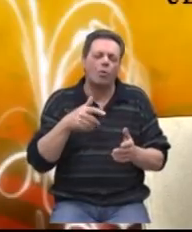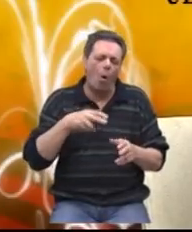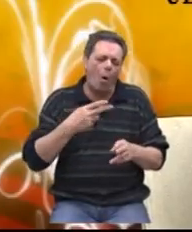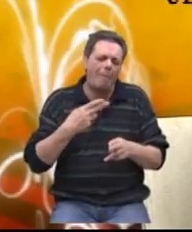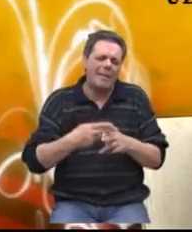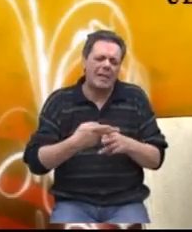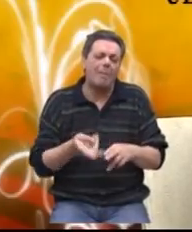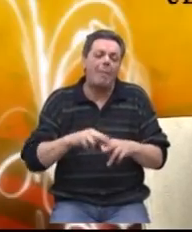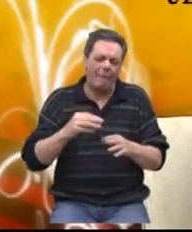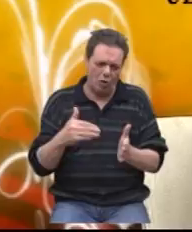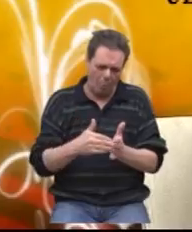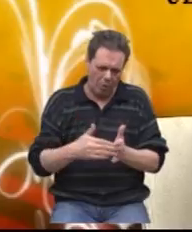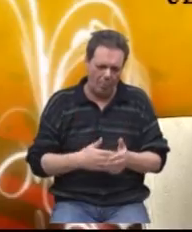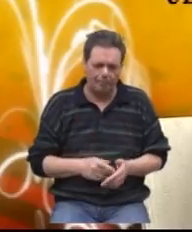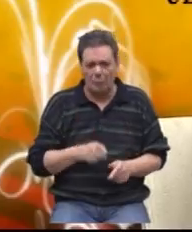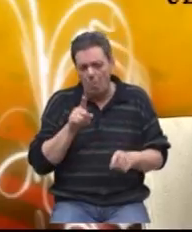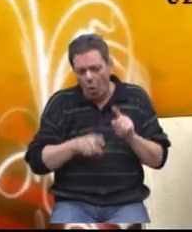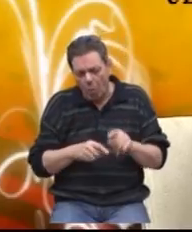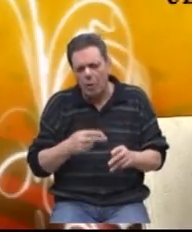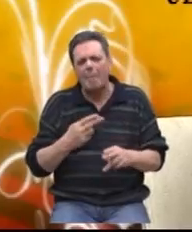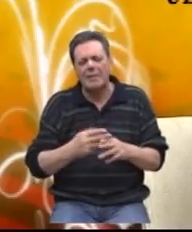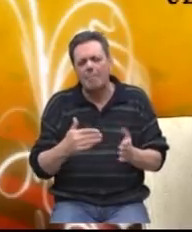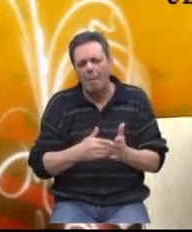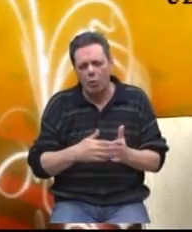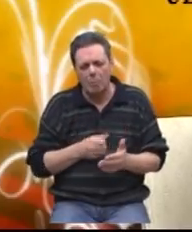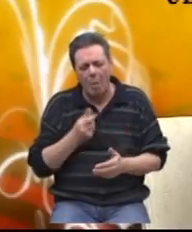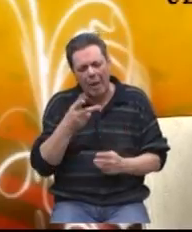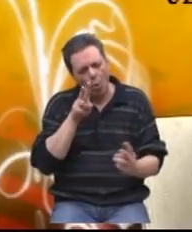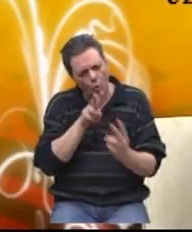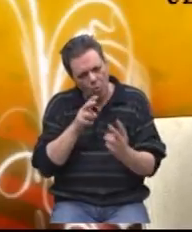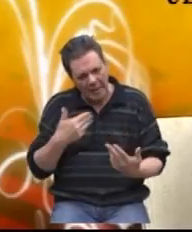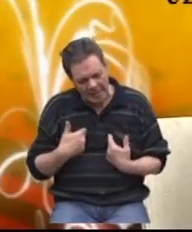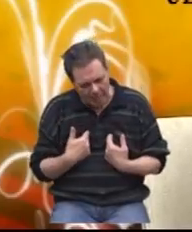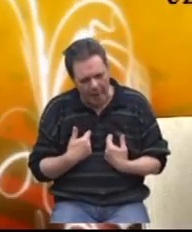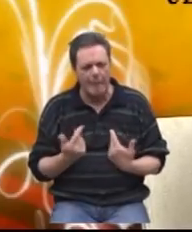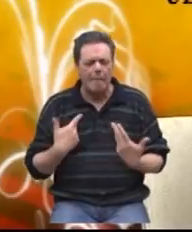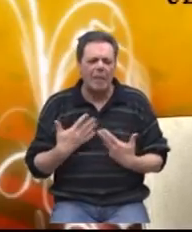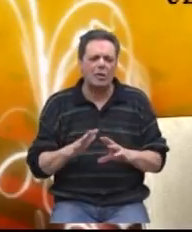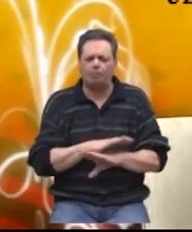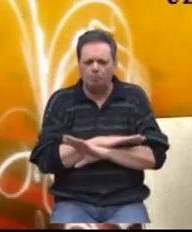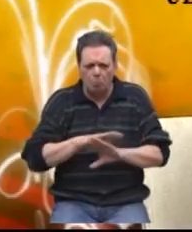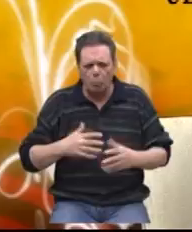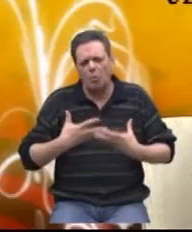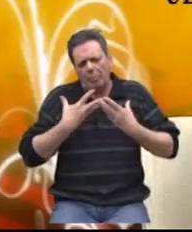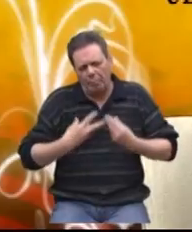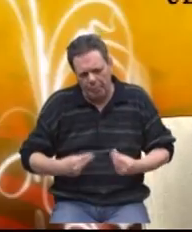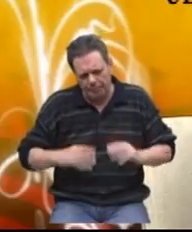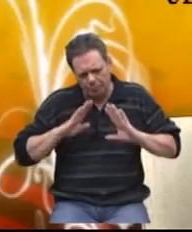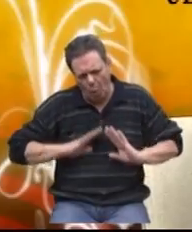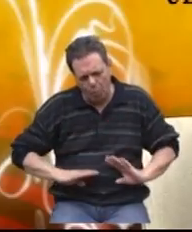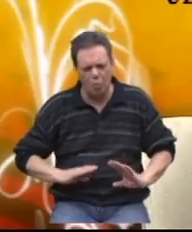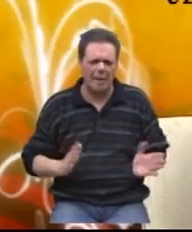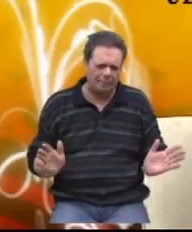najpotrebnije. Ponekad je pacijentima potrebno nekoliko susreta s nama da se oni u potpunosti opuste, da pređu